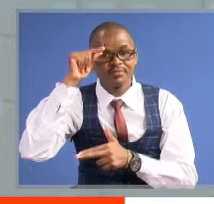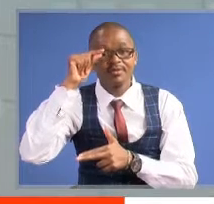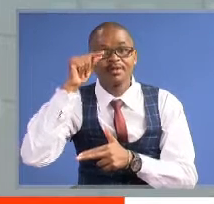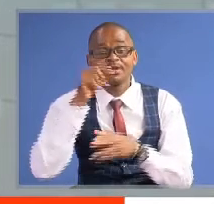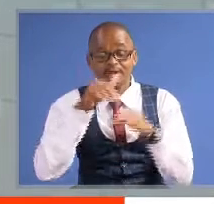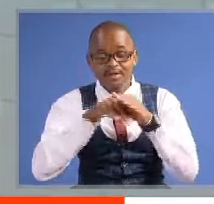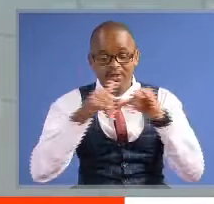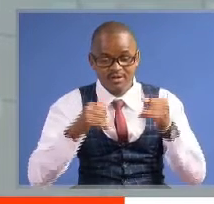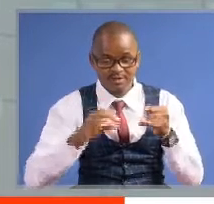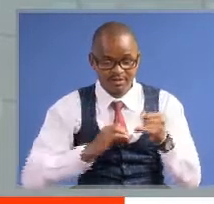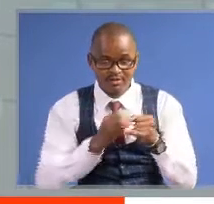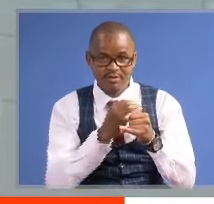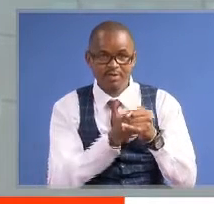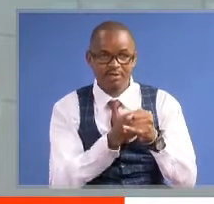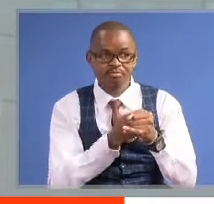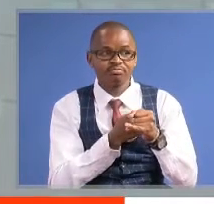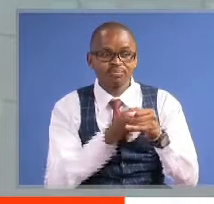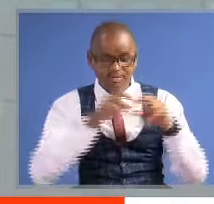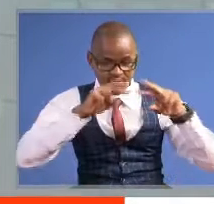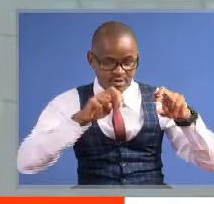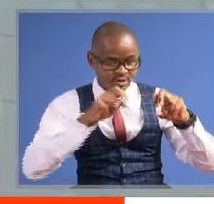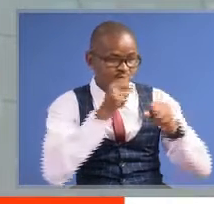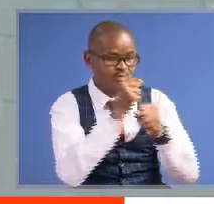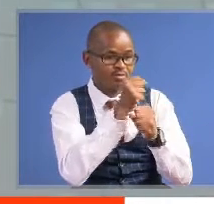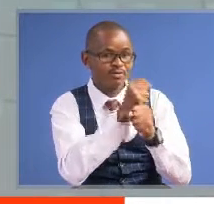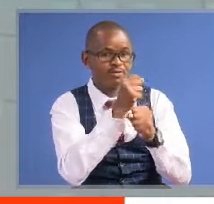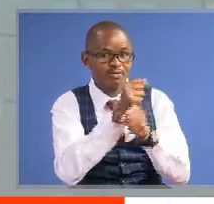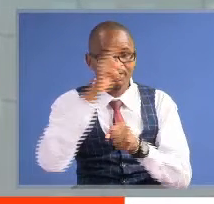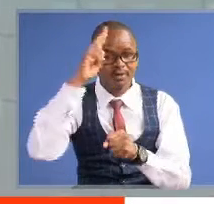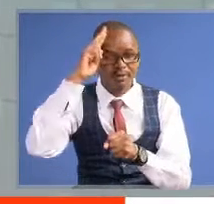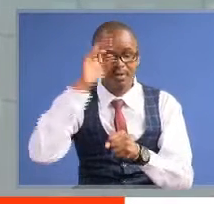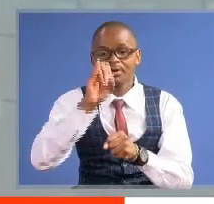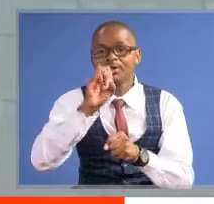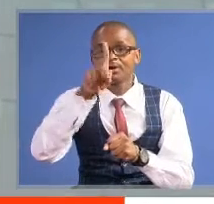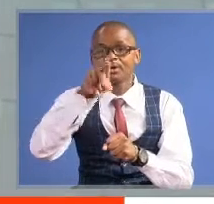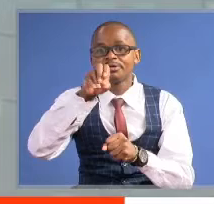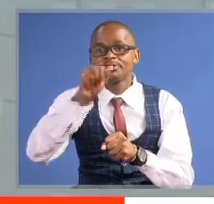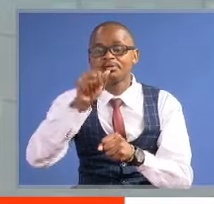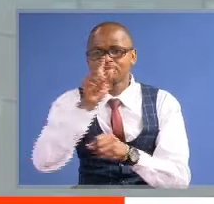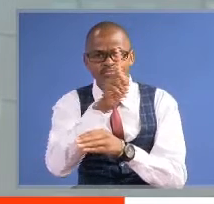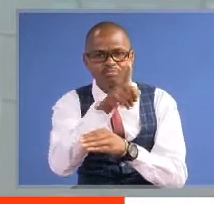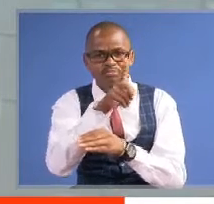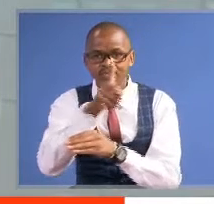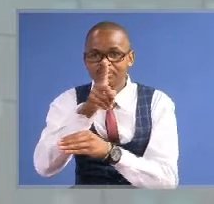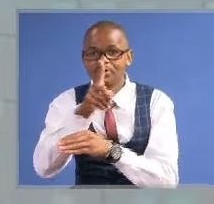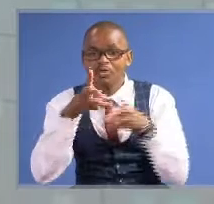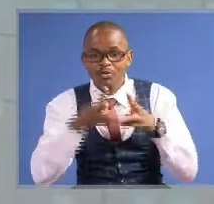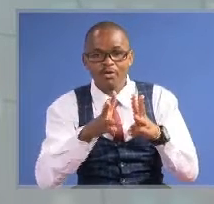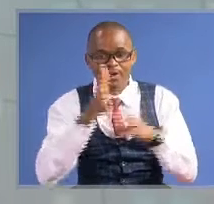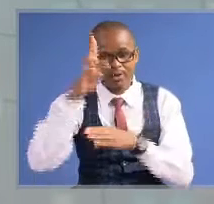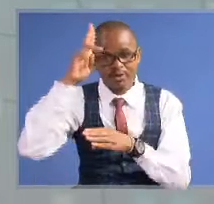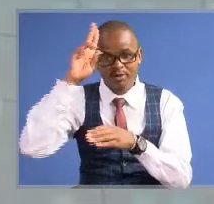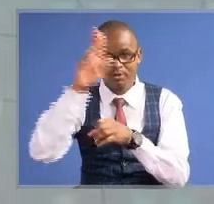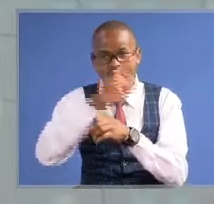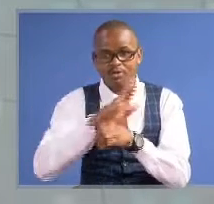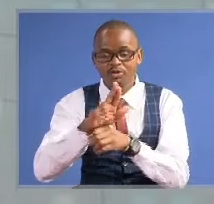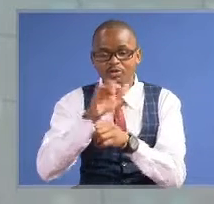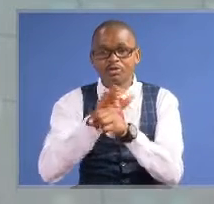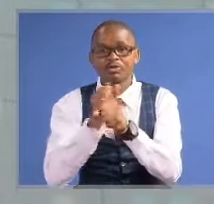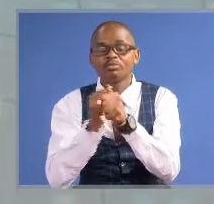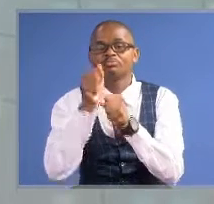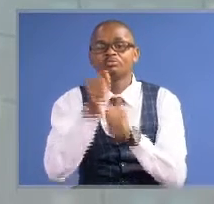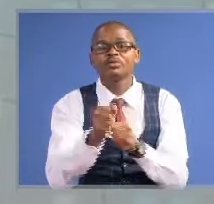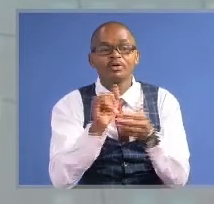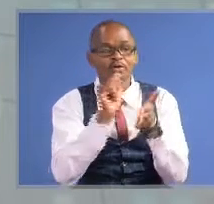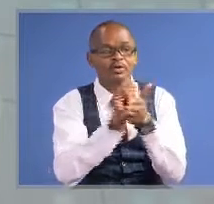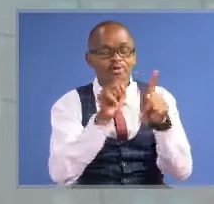Kwenye kinaganaga chetu ni kuwa halmashauri ya kuchunguza utendakazi wa polisi IPOA imekashifu vikali hatua ya polisi kutumia nguvu kupita